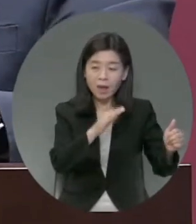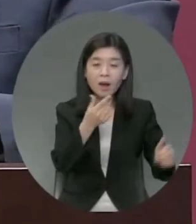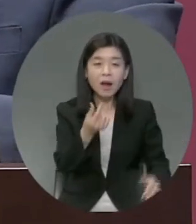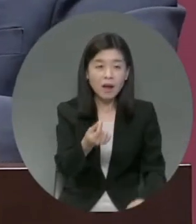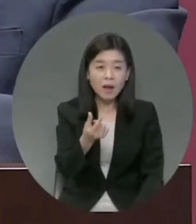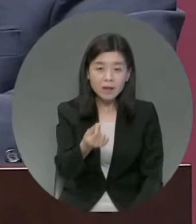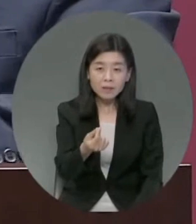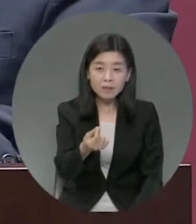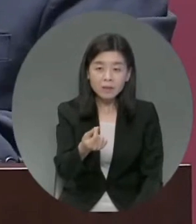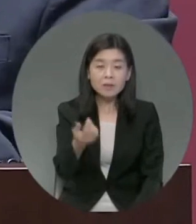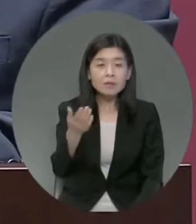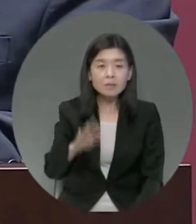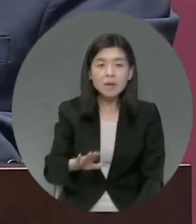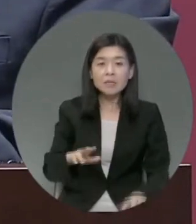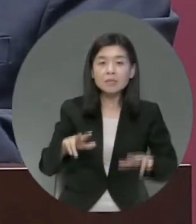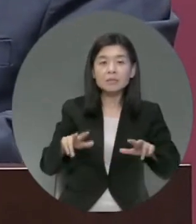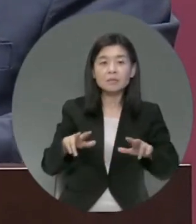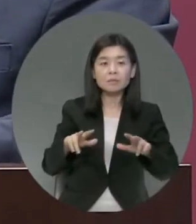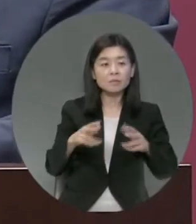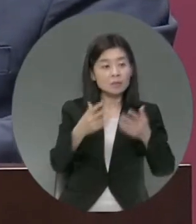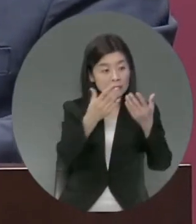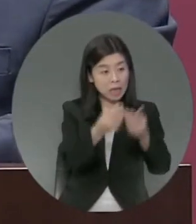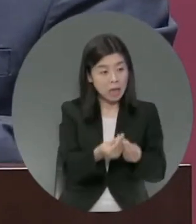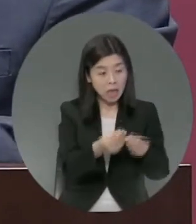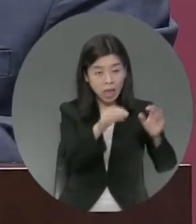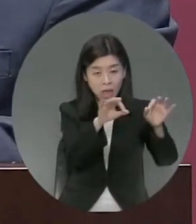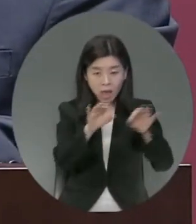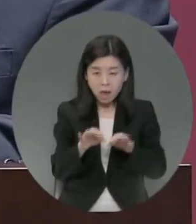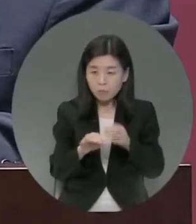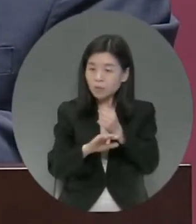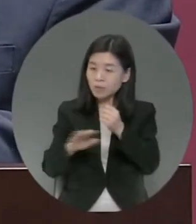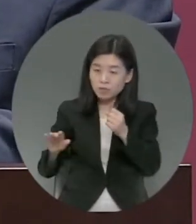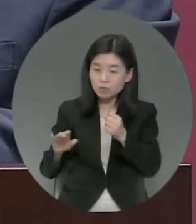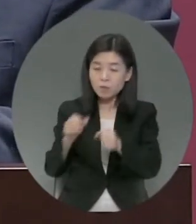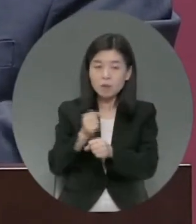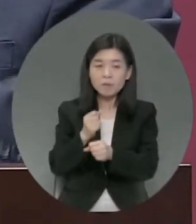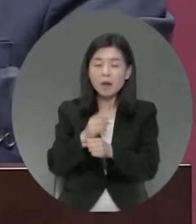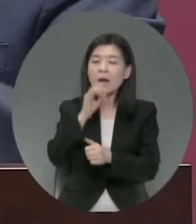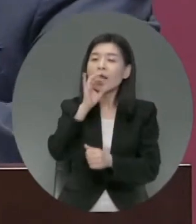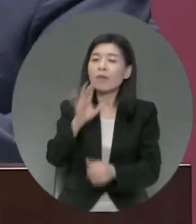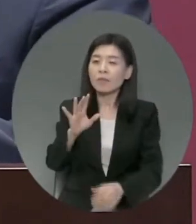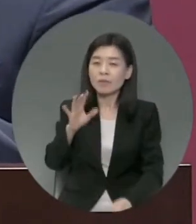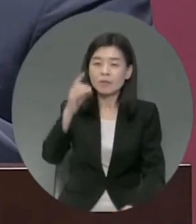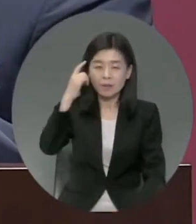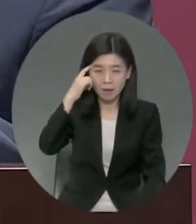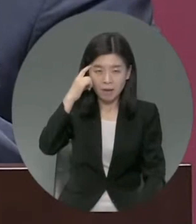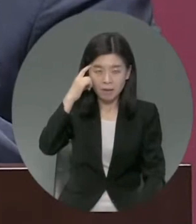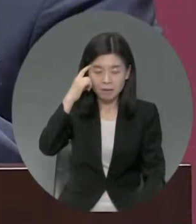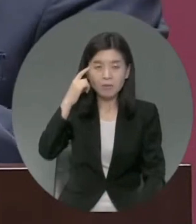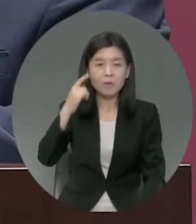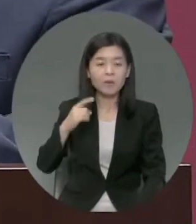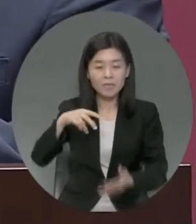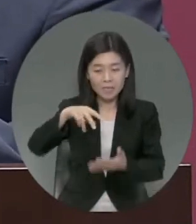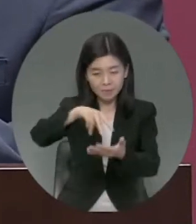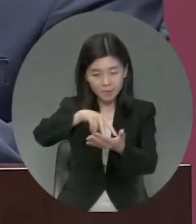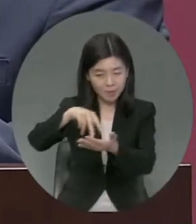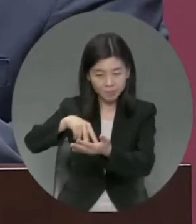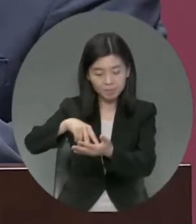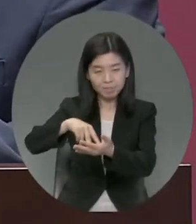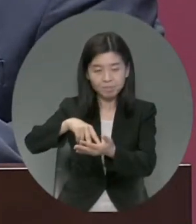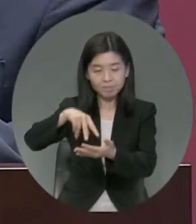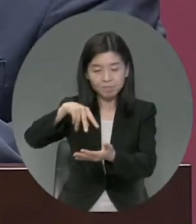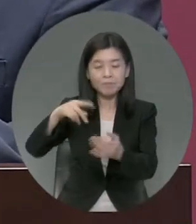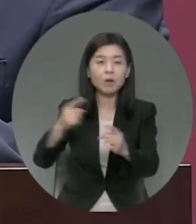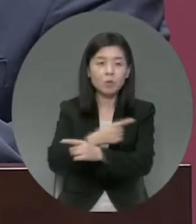돼서 앞으로의 기준이 돼서는 절대 안 된다는 생각하에 이 부분에 대해서는 제가 저 바꿨습니다. 물론 우리